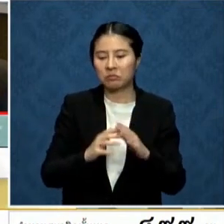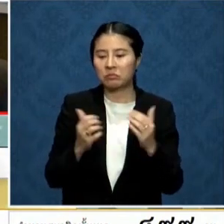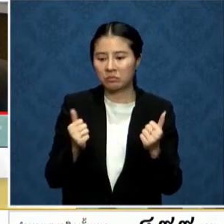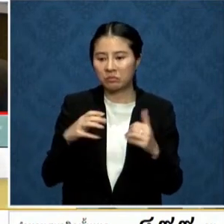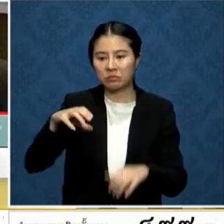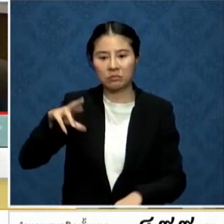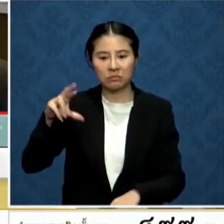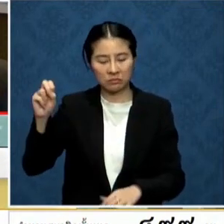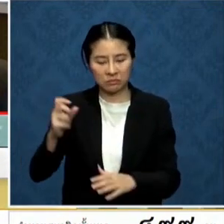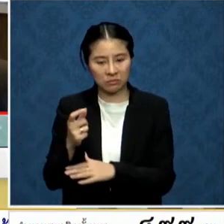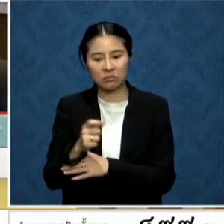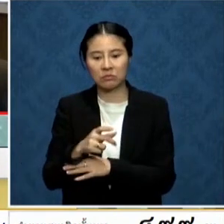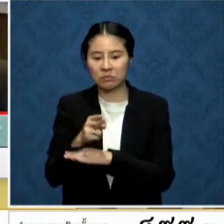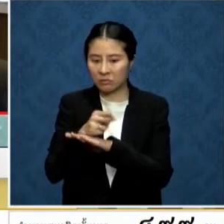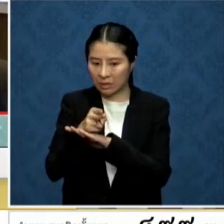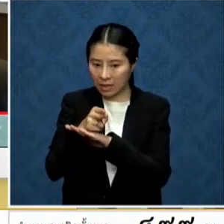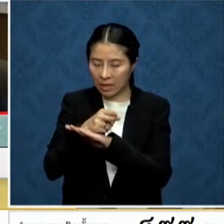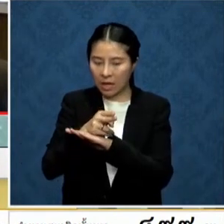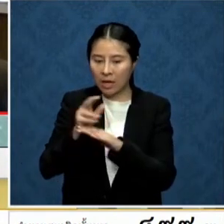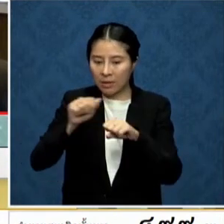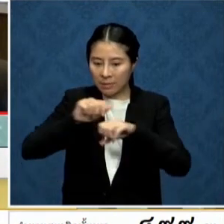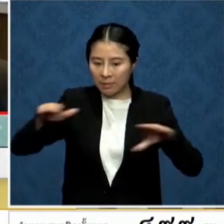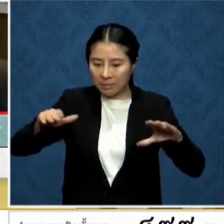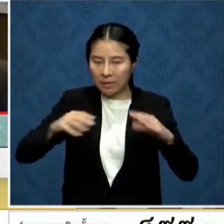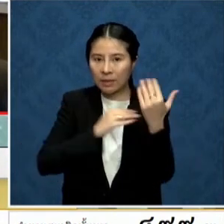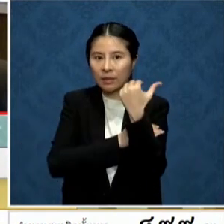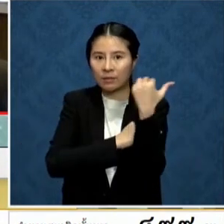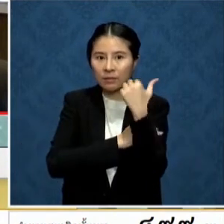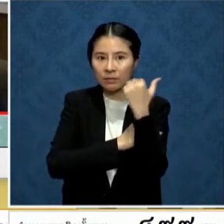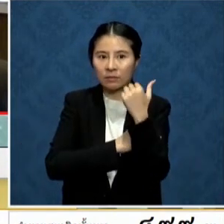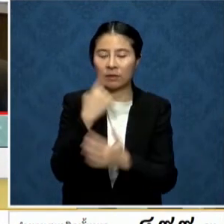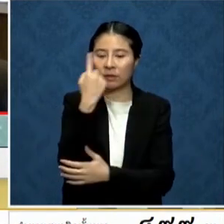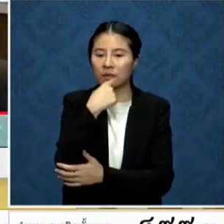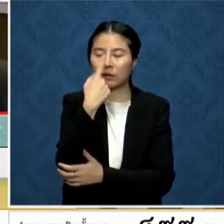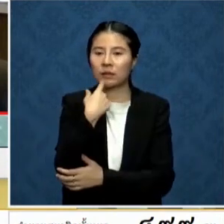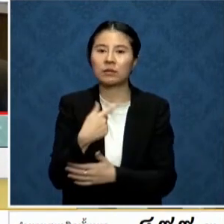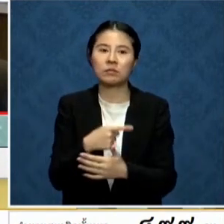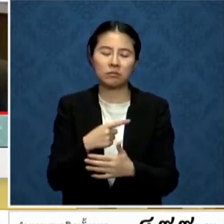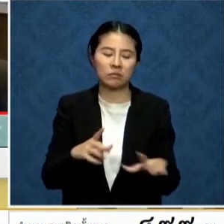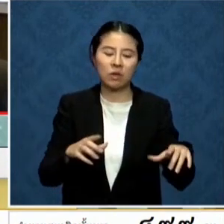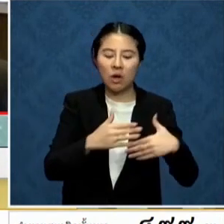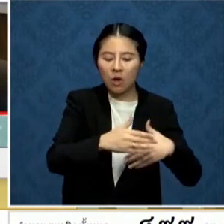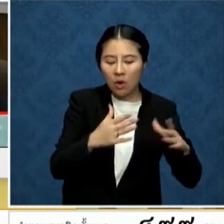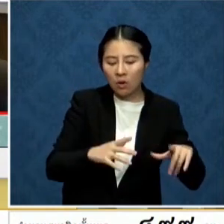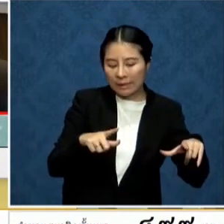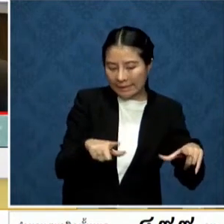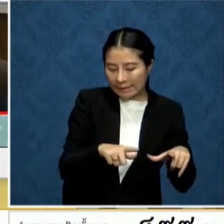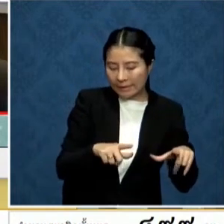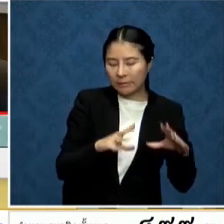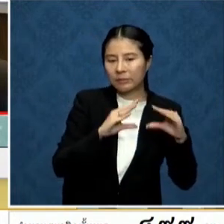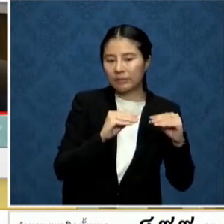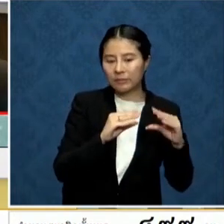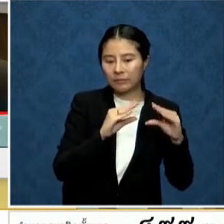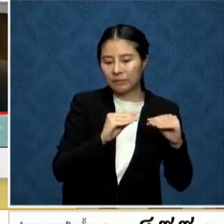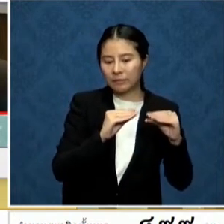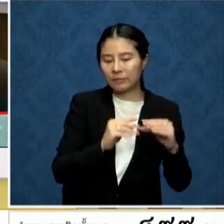นะคะดิฉันคิดว่าในเมื่อมันเป็นการย่อยนะคะไปจากการประชุมสภาใหญ่ก็ก็ควรที่จะมี